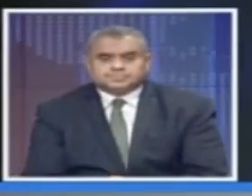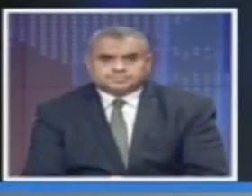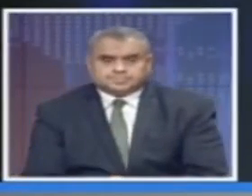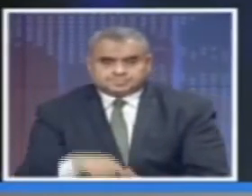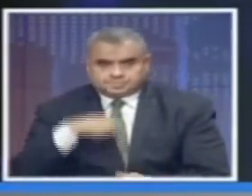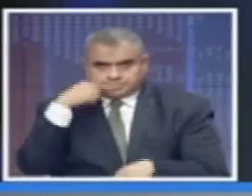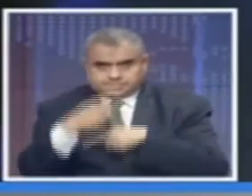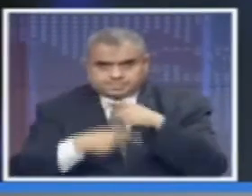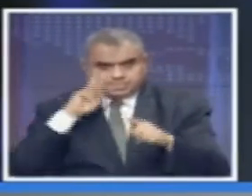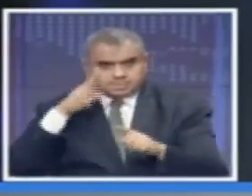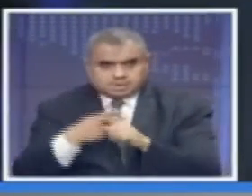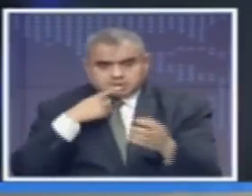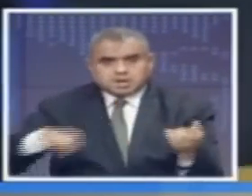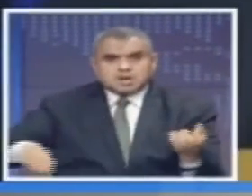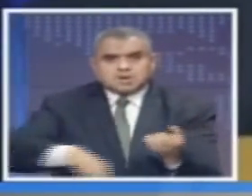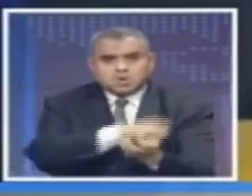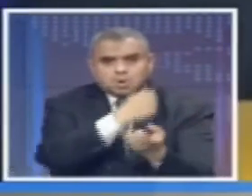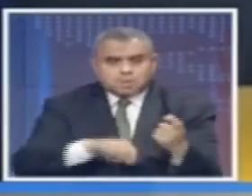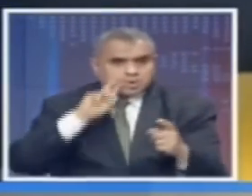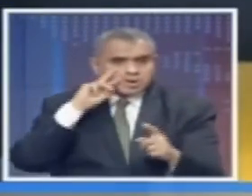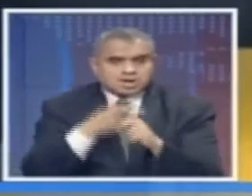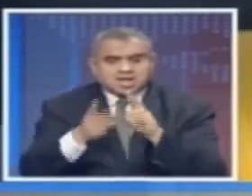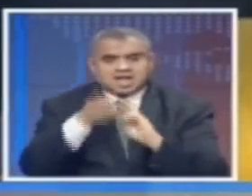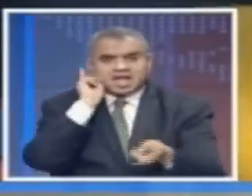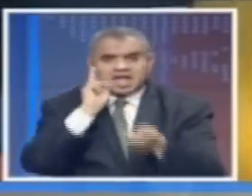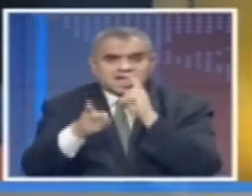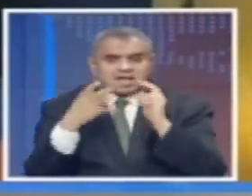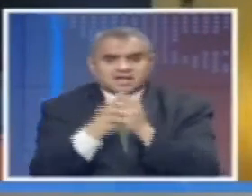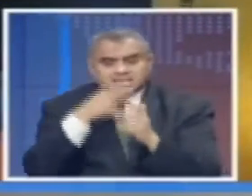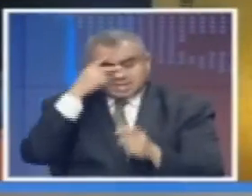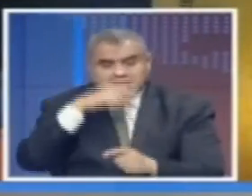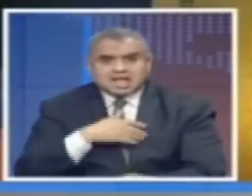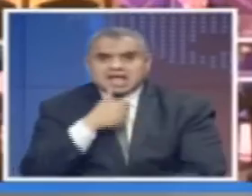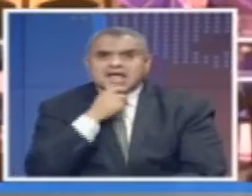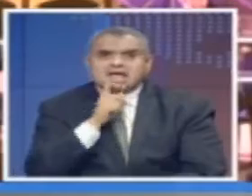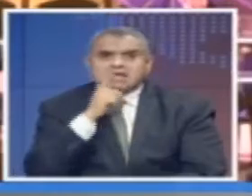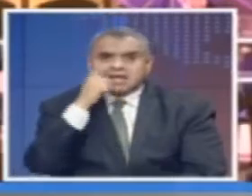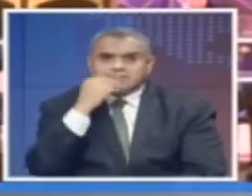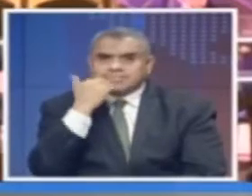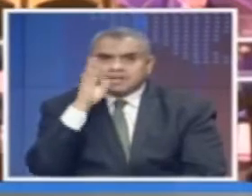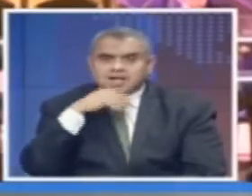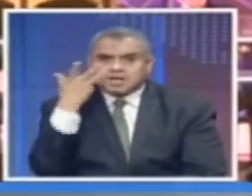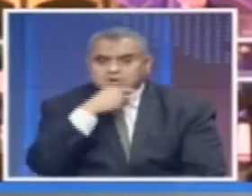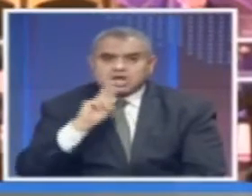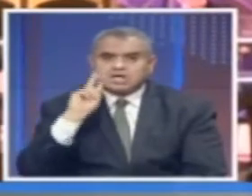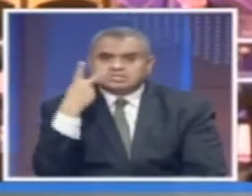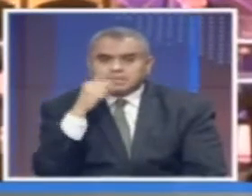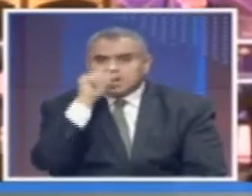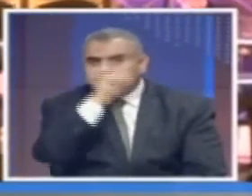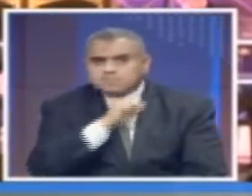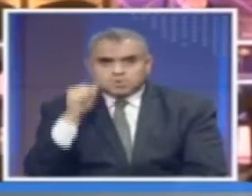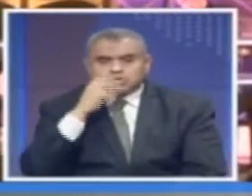وتتزين دار الأوبرا المصرية في ليالي الصيف حفل لفرقة أيامنا الحلوة، 17 مطربا ومطربة من